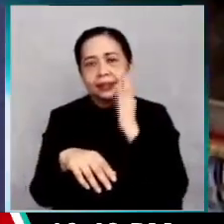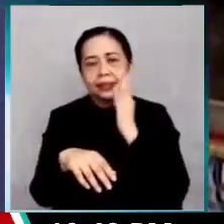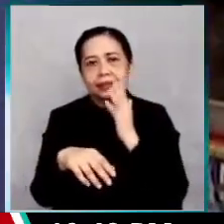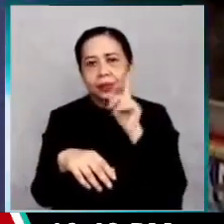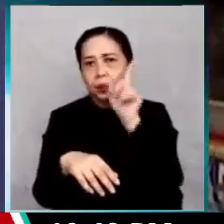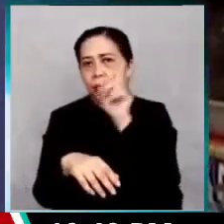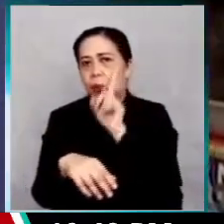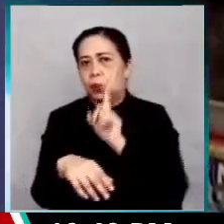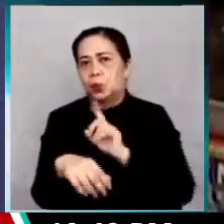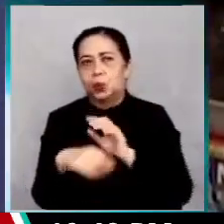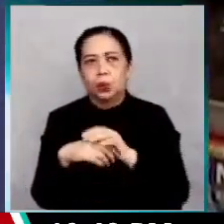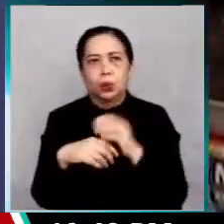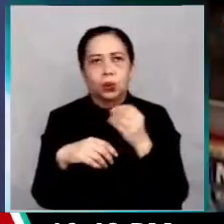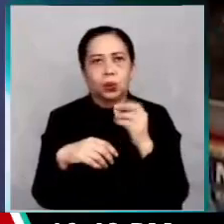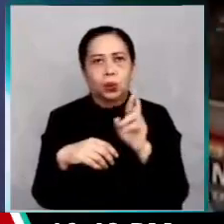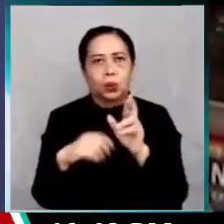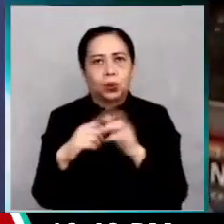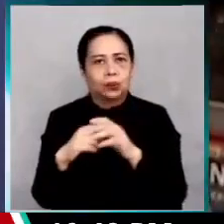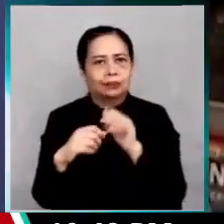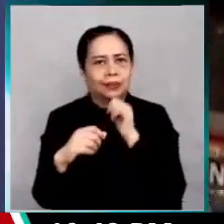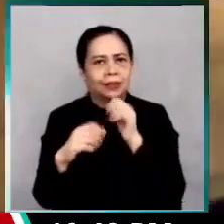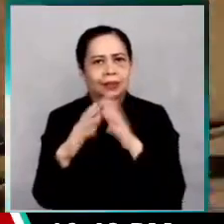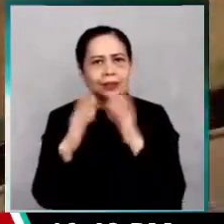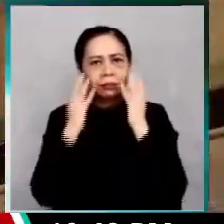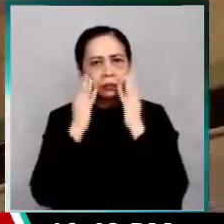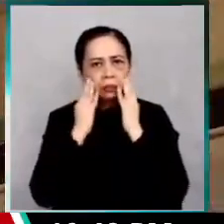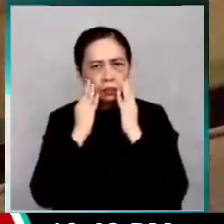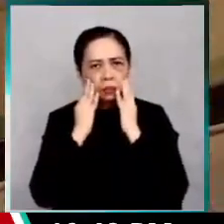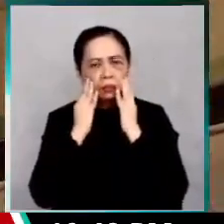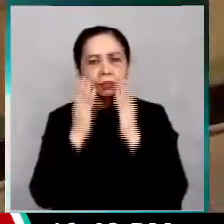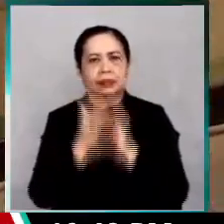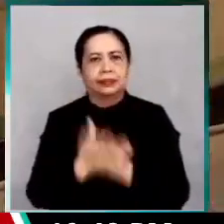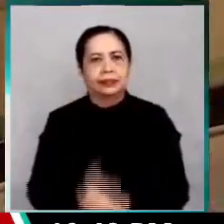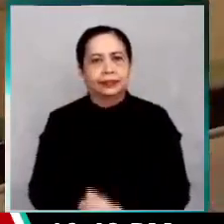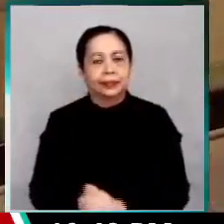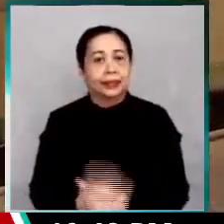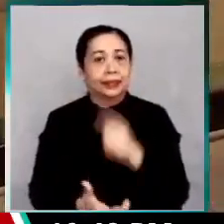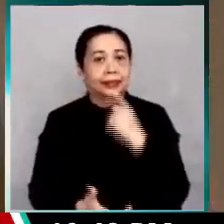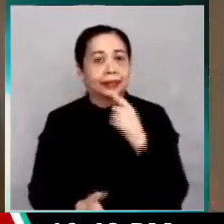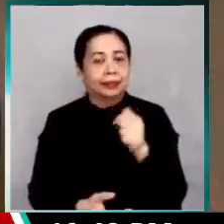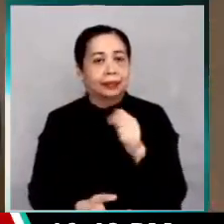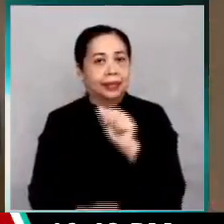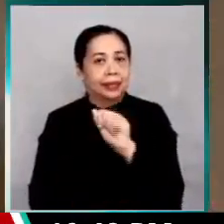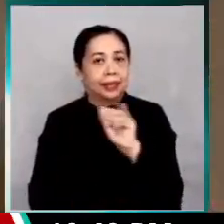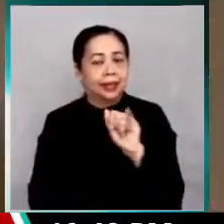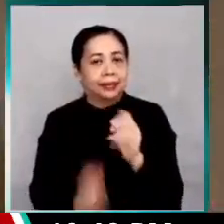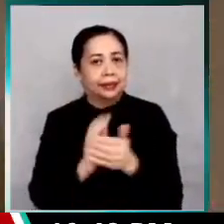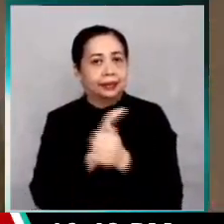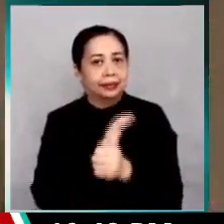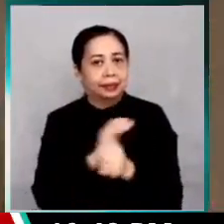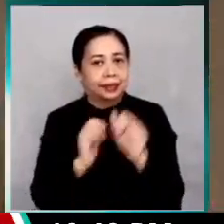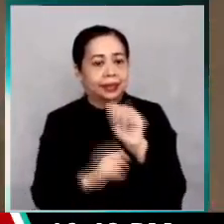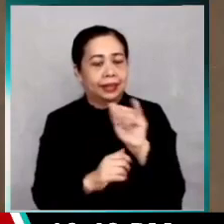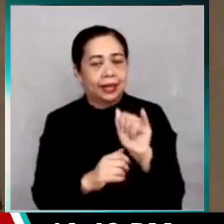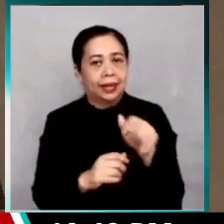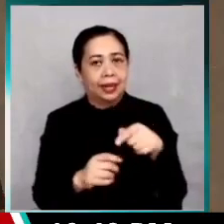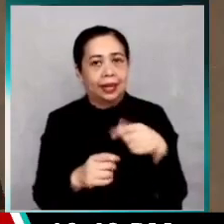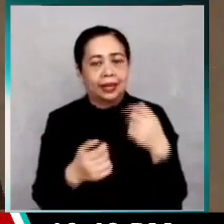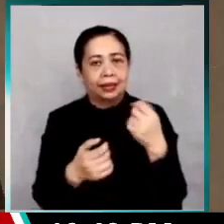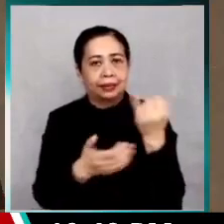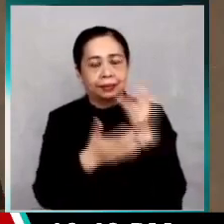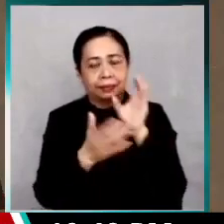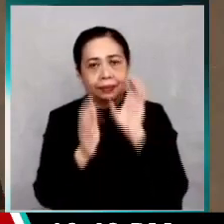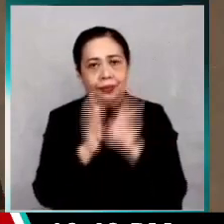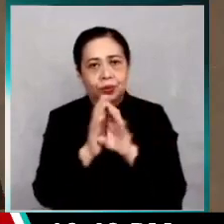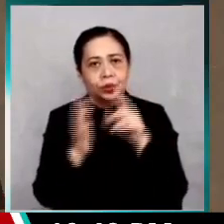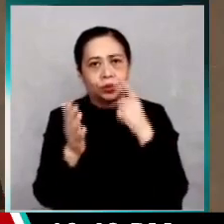or hindi siya ganun kasagi yung skin niya. Ayon sa isang AI expert sa AI-generated image,